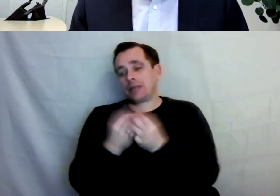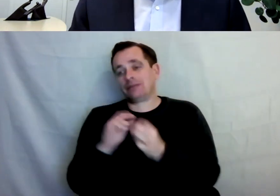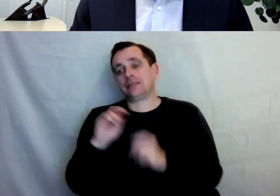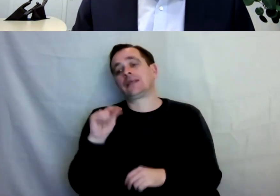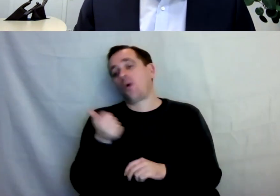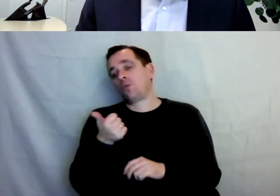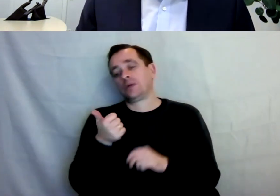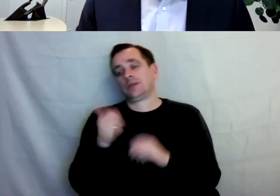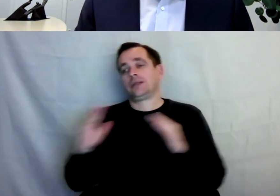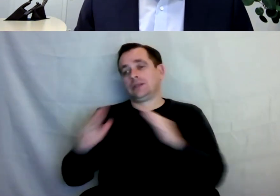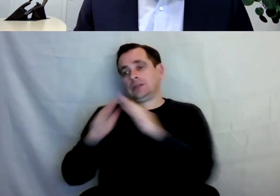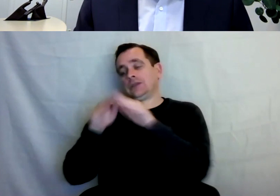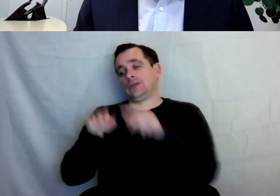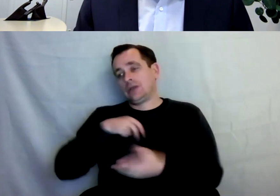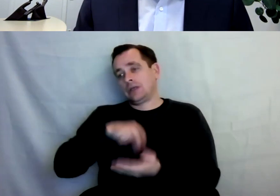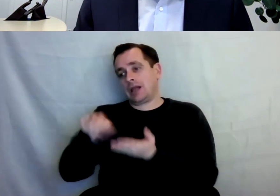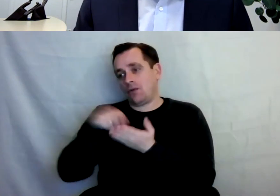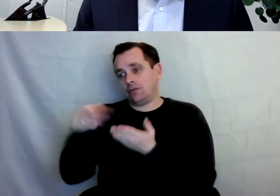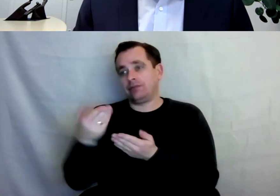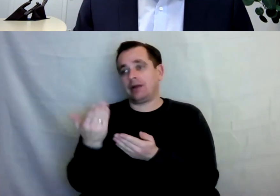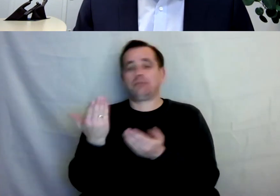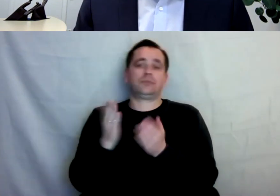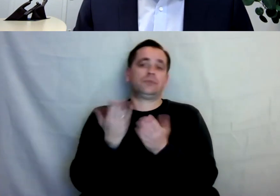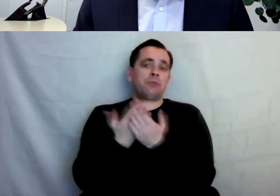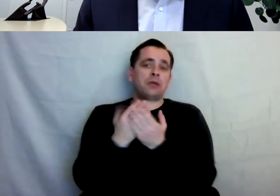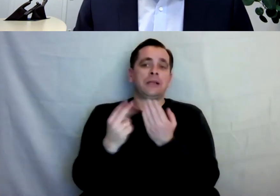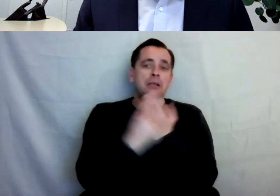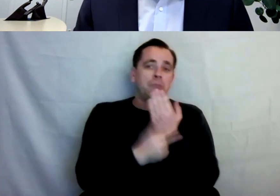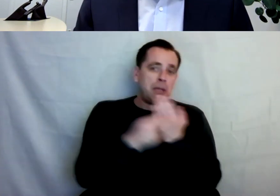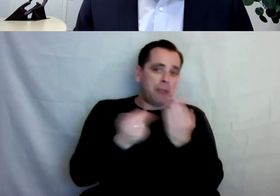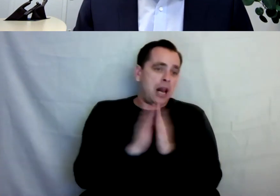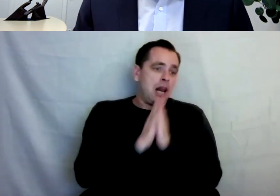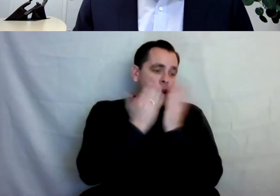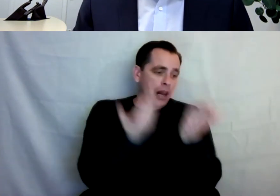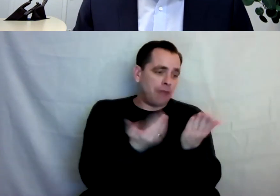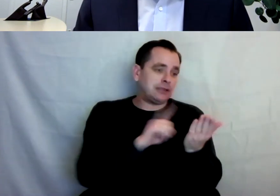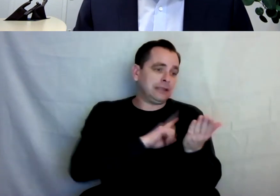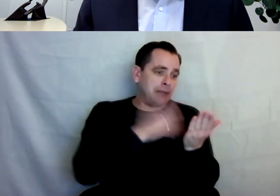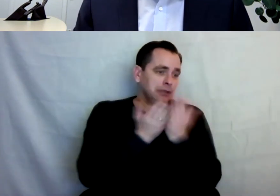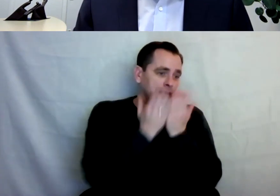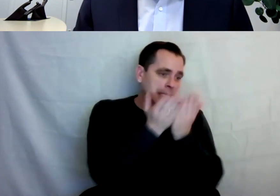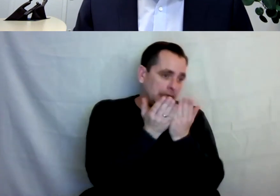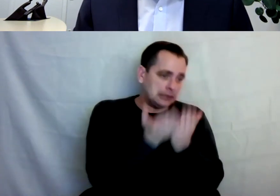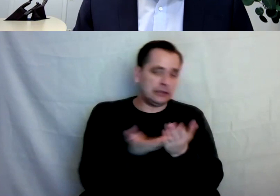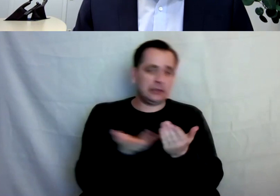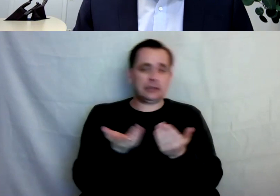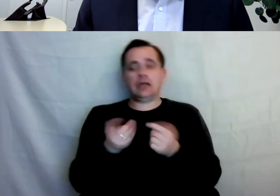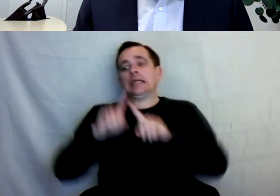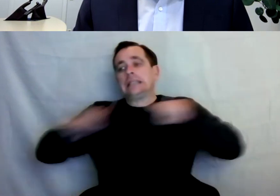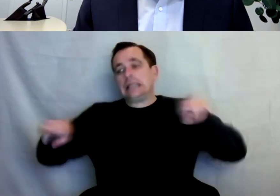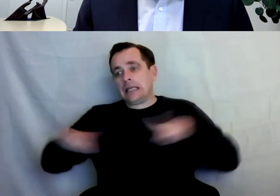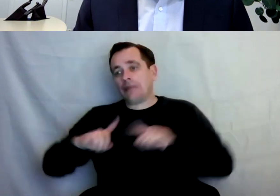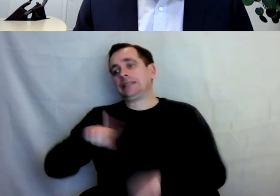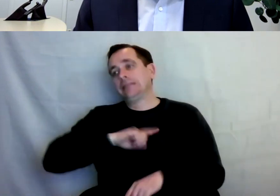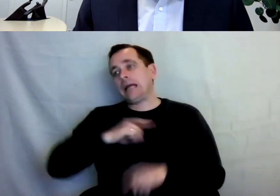Bibel im Prinzip selber gelesen und die Lieder gesungen. Und das ist Familie, das ist dieses kleine, nehmen wir mal das Weihnachtsbild auf und